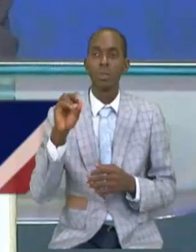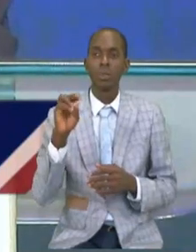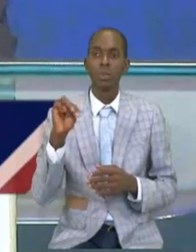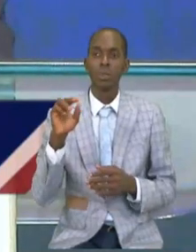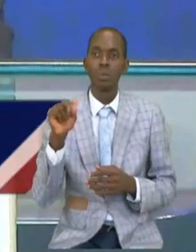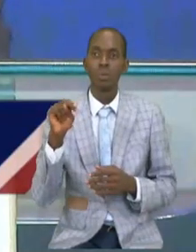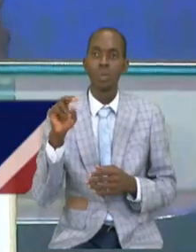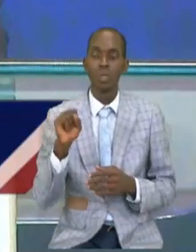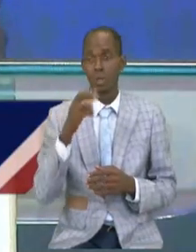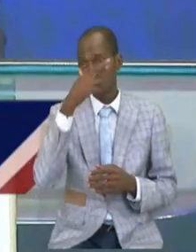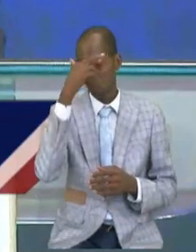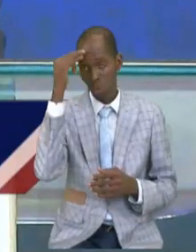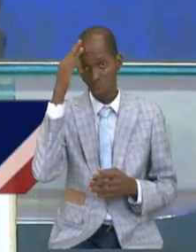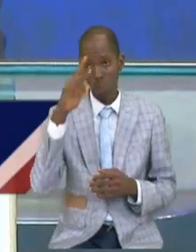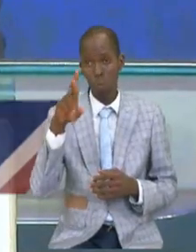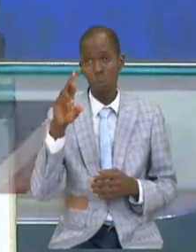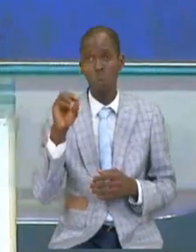8,